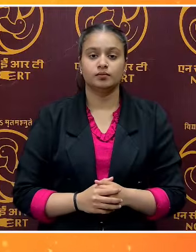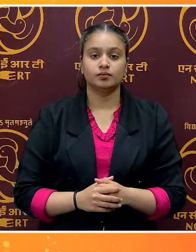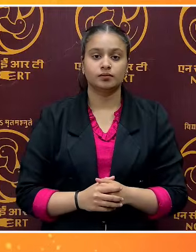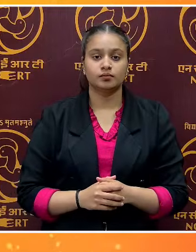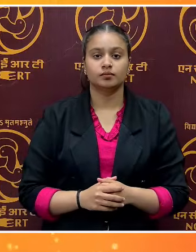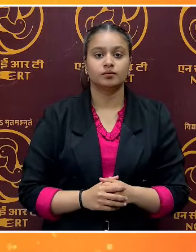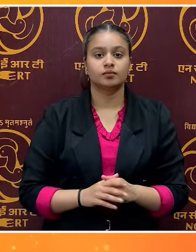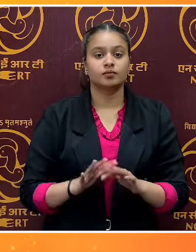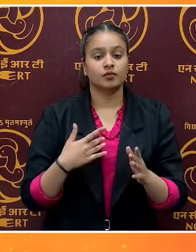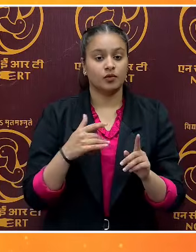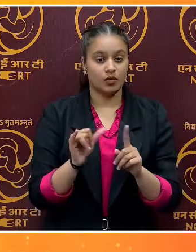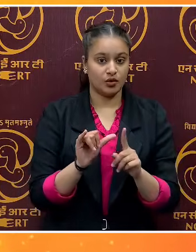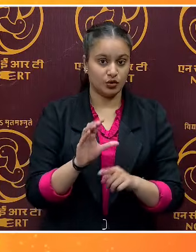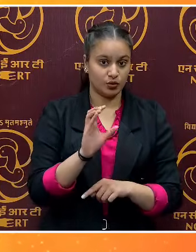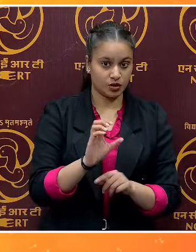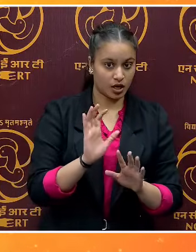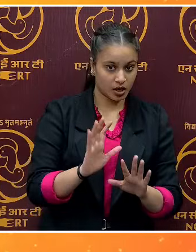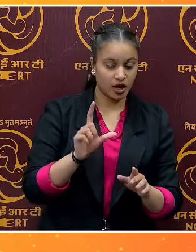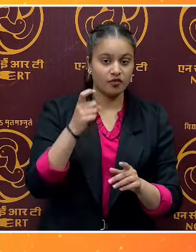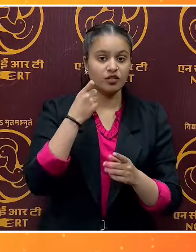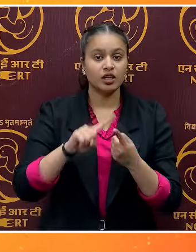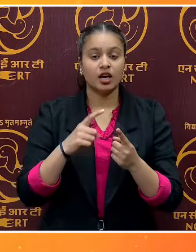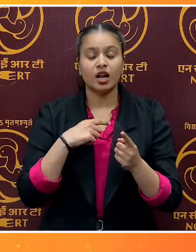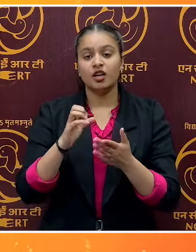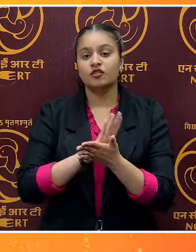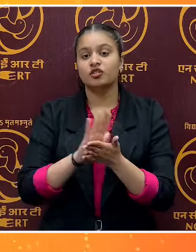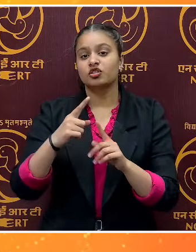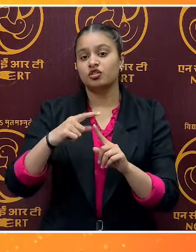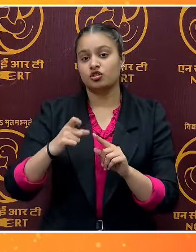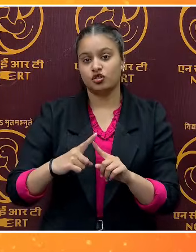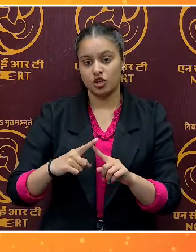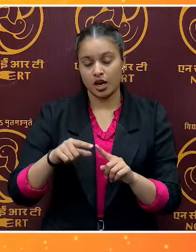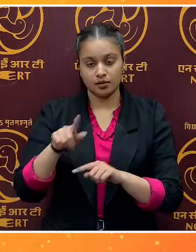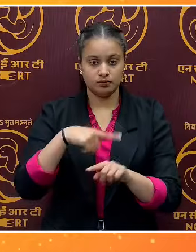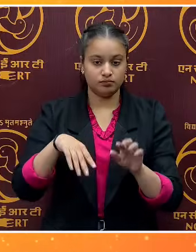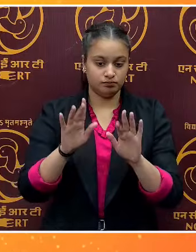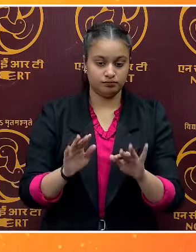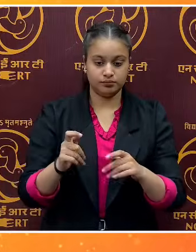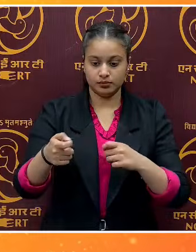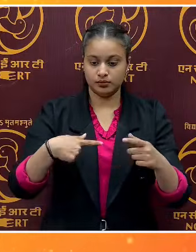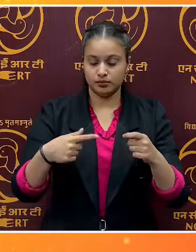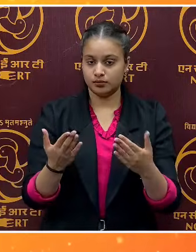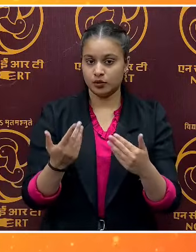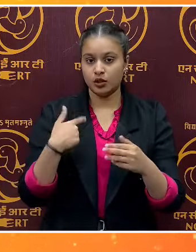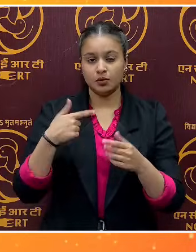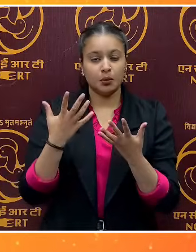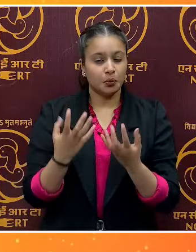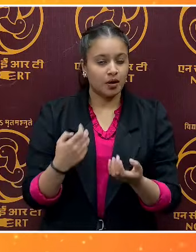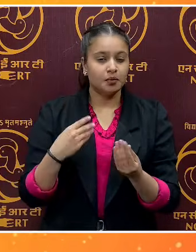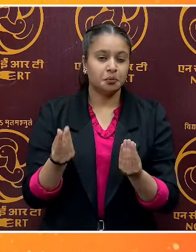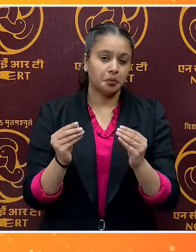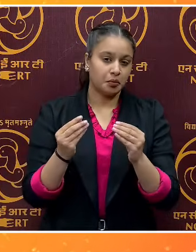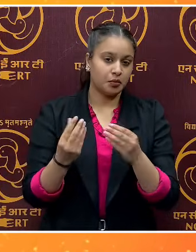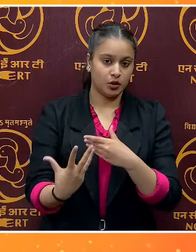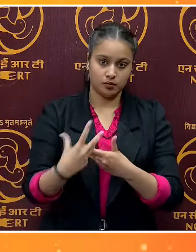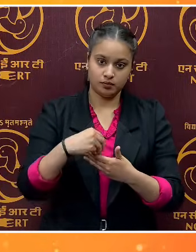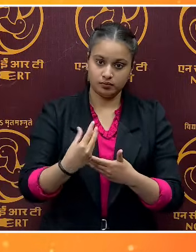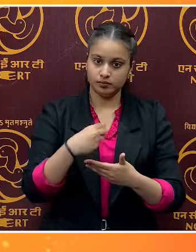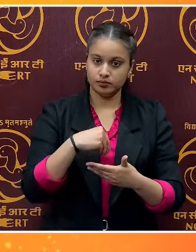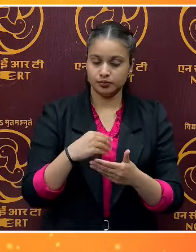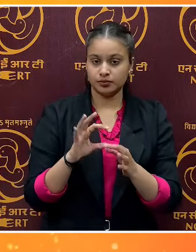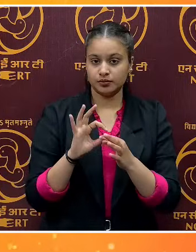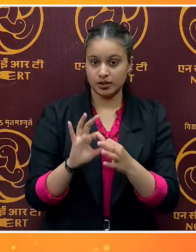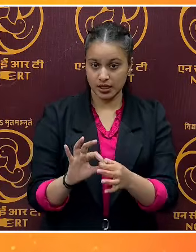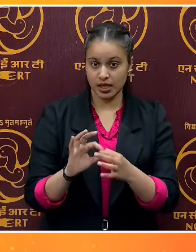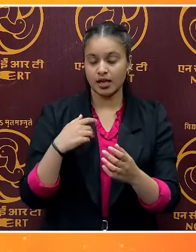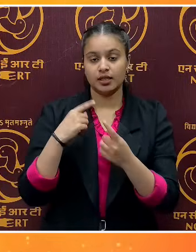dth.class6@cit.nic.in. यूट्यूब चैनल्स पे हैं तो लाइव चैट बॉक्स में जाके अपना कमेंट ड्रॉप कर सकते हैं, और हम चाहते हैं कि ज़्यादा से ज़्यादा आप इस लाइव इंटरेक्शन में इंटरेक्ट करें